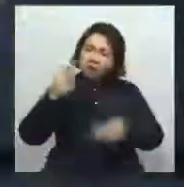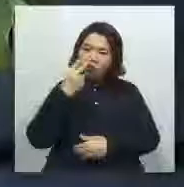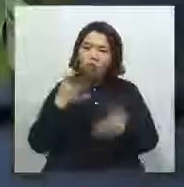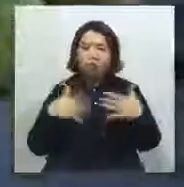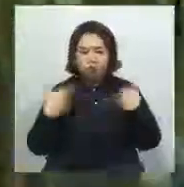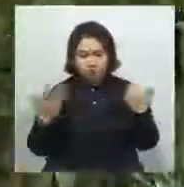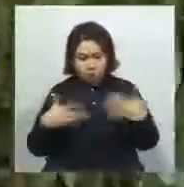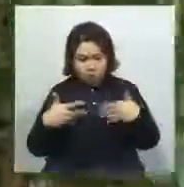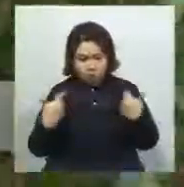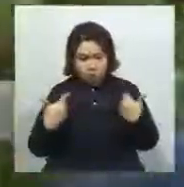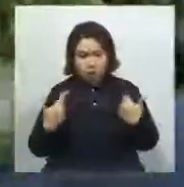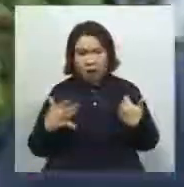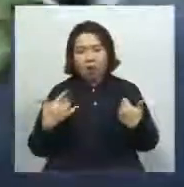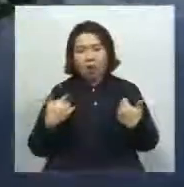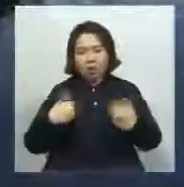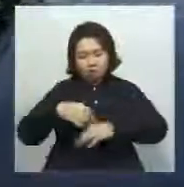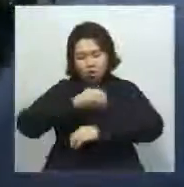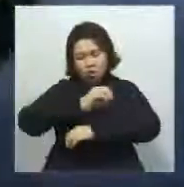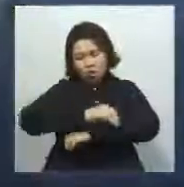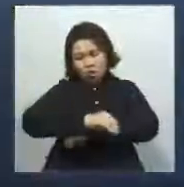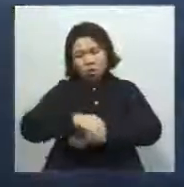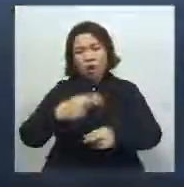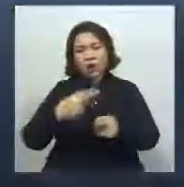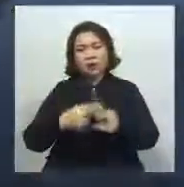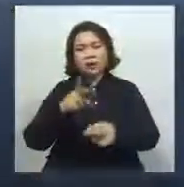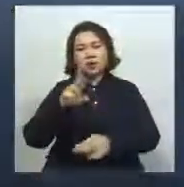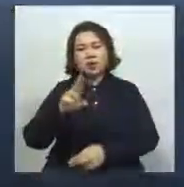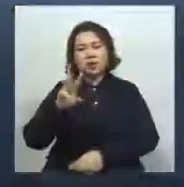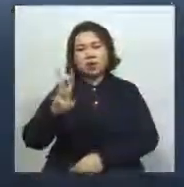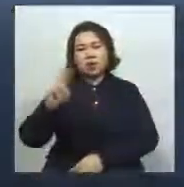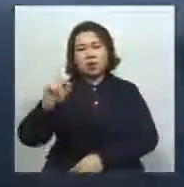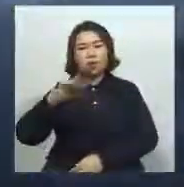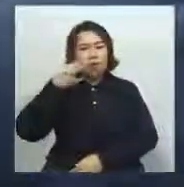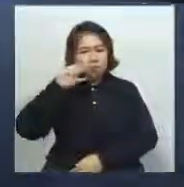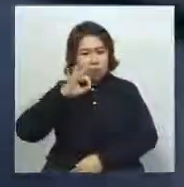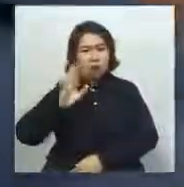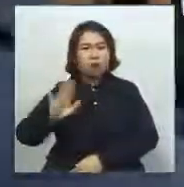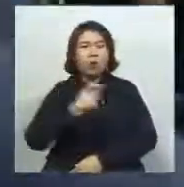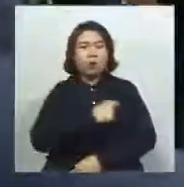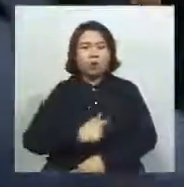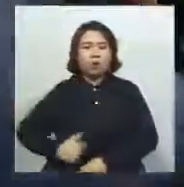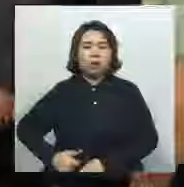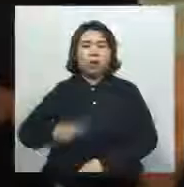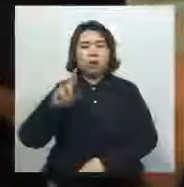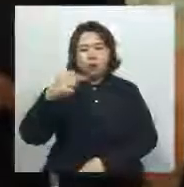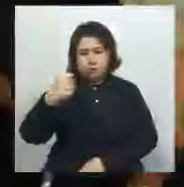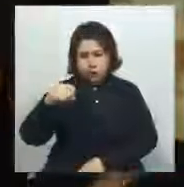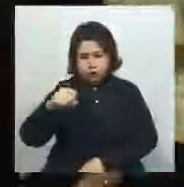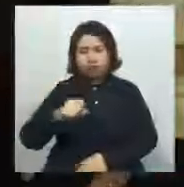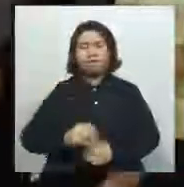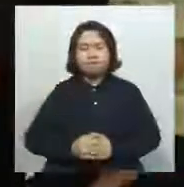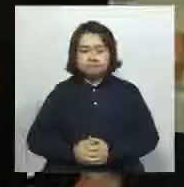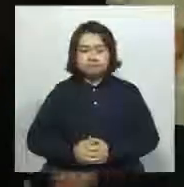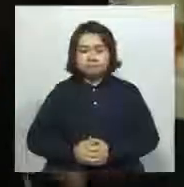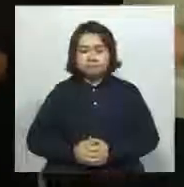ทีเดียวแล้วก็ไปปลูกต้นรวงผึ้งซึ่งเป็นต้นไม้ประจำพระองค์สมเด็จพระเจ้าอยู่หัวรัชกาลที่10